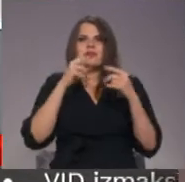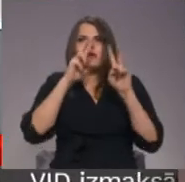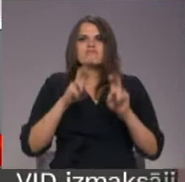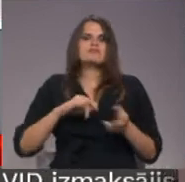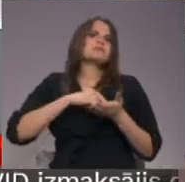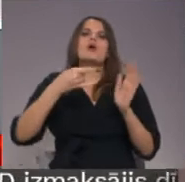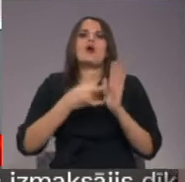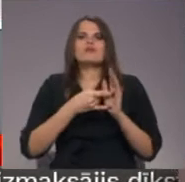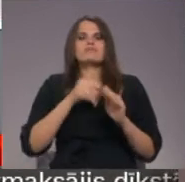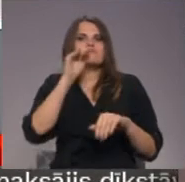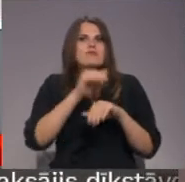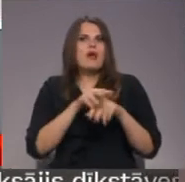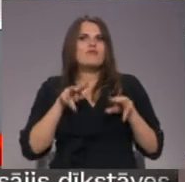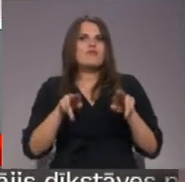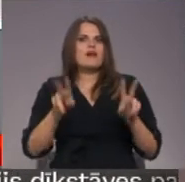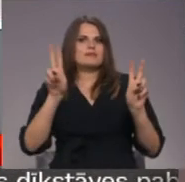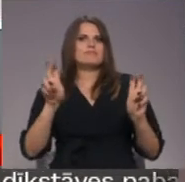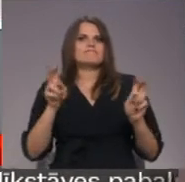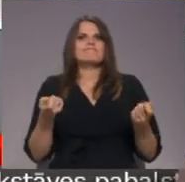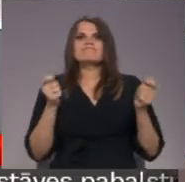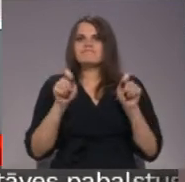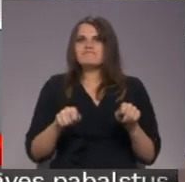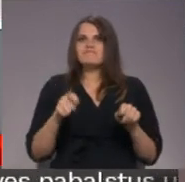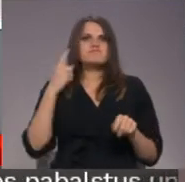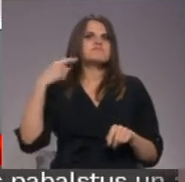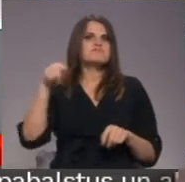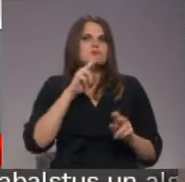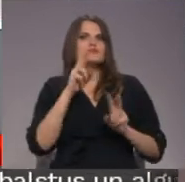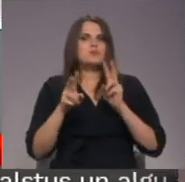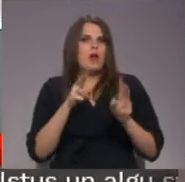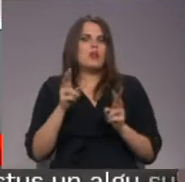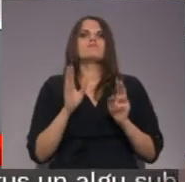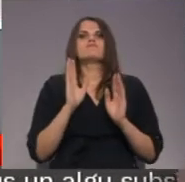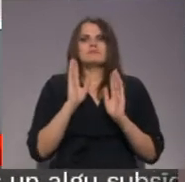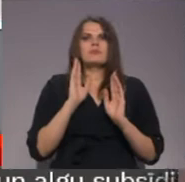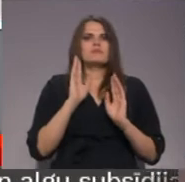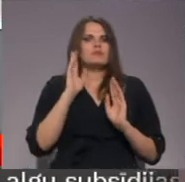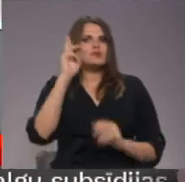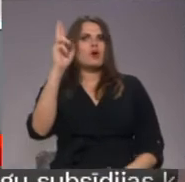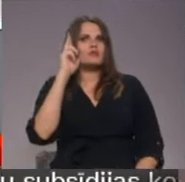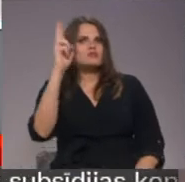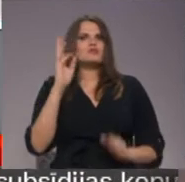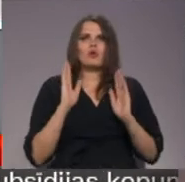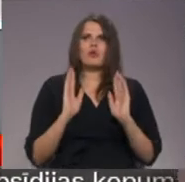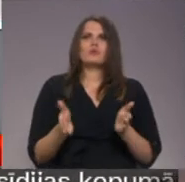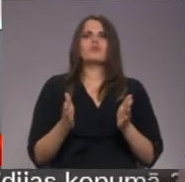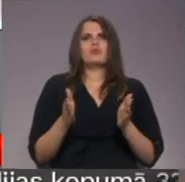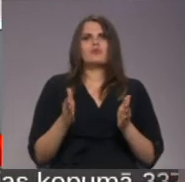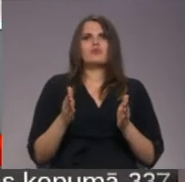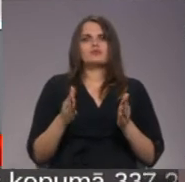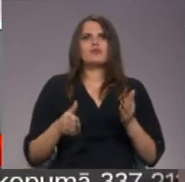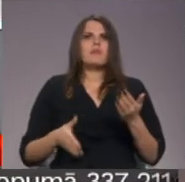pētniecības projekta diagnoze vēzes noslēguma izskanēja solījumi padarīt pieejamāku cilvēku mūža beigām tik ļoti